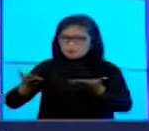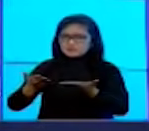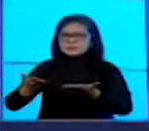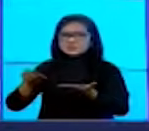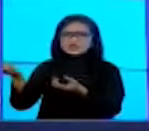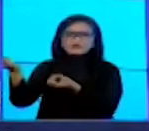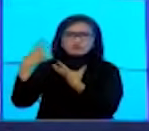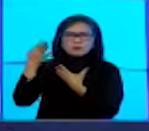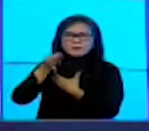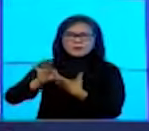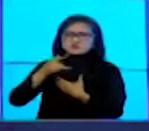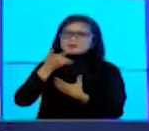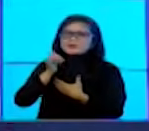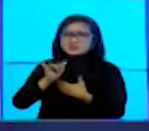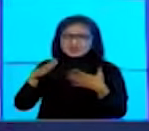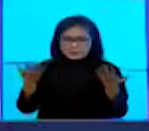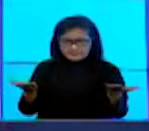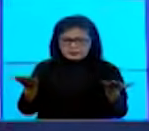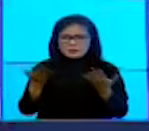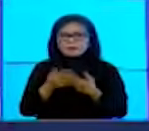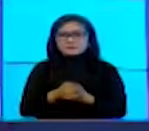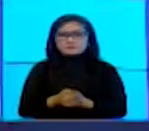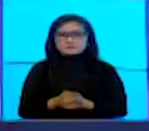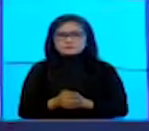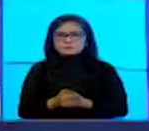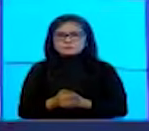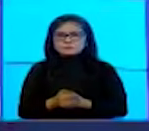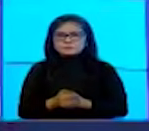dari kelanjutan mikro lockdown di wilayah tersebut?